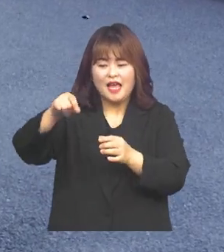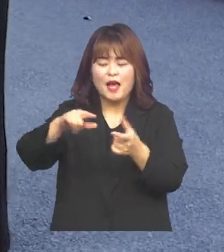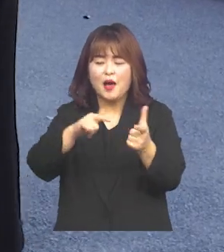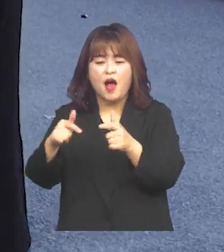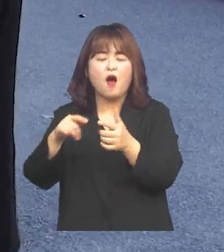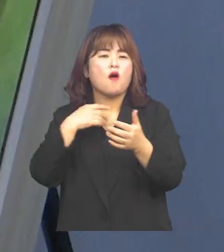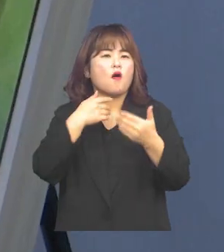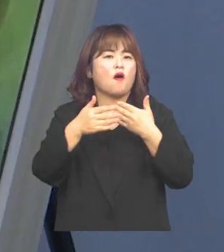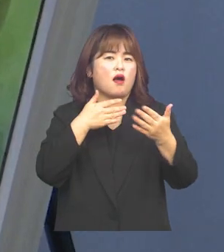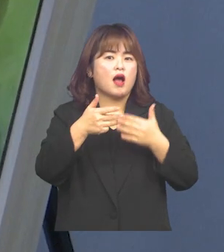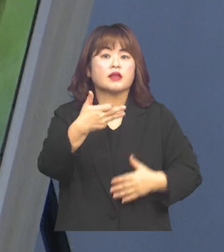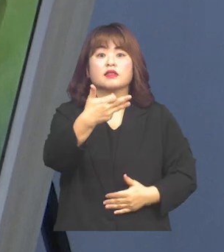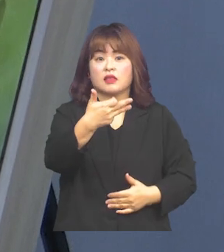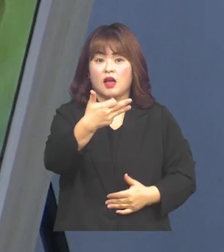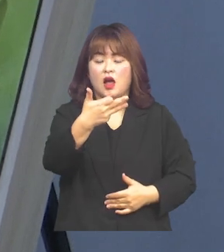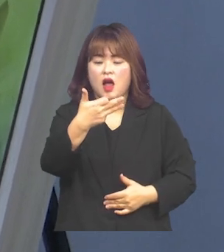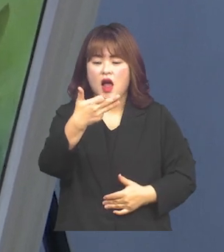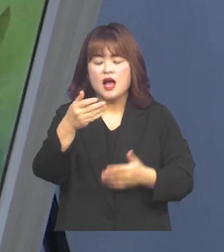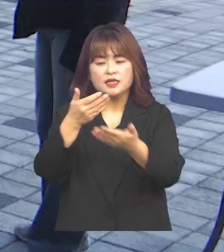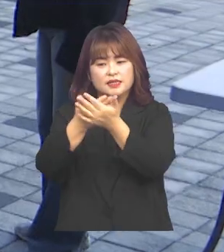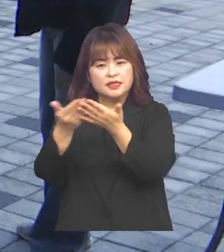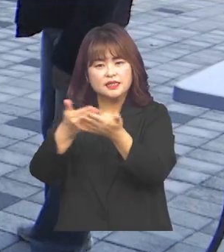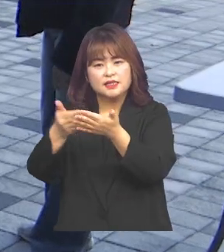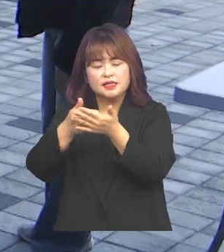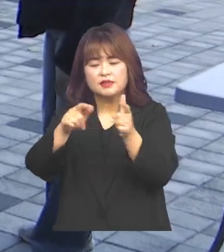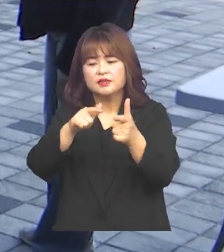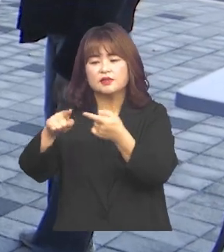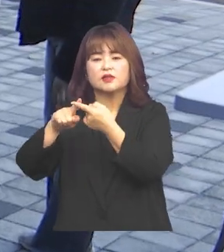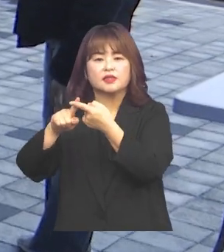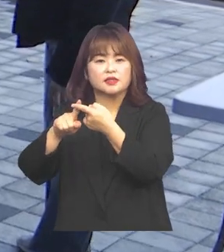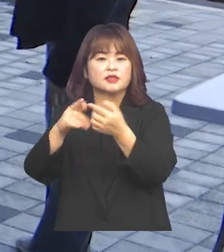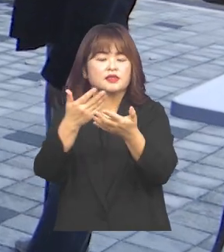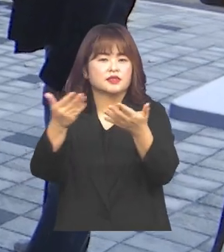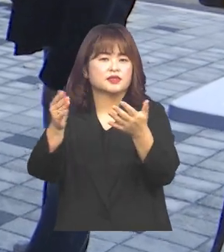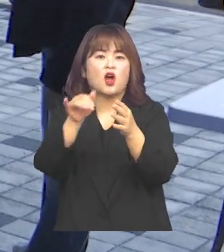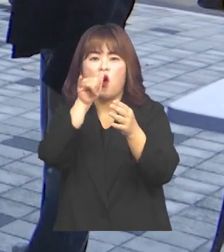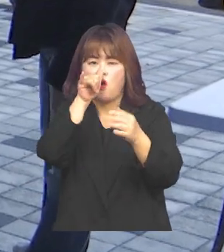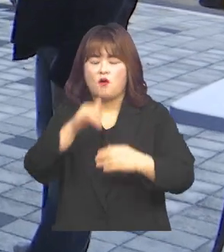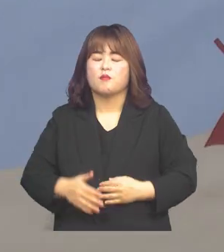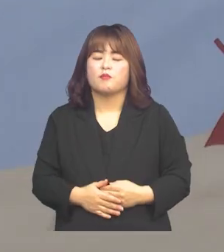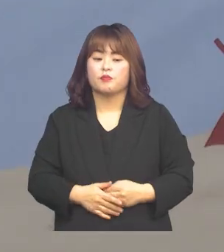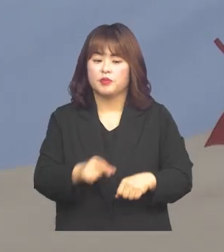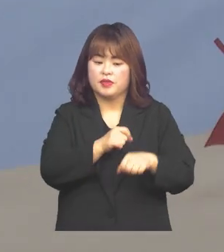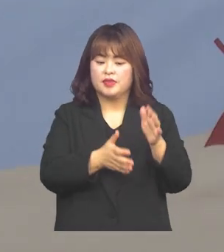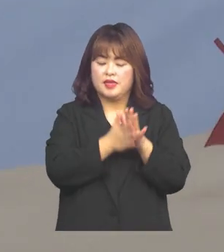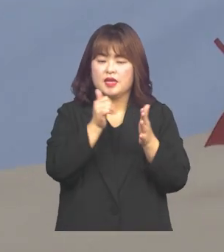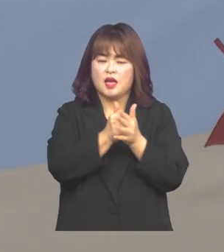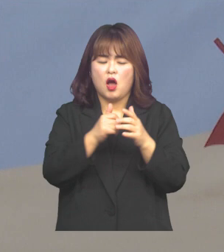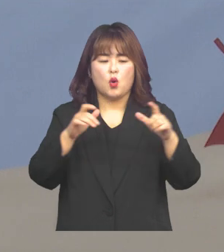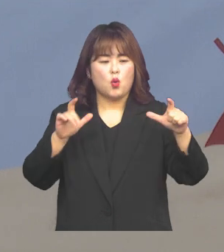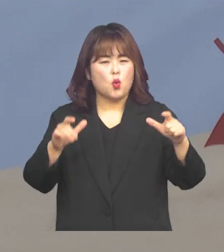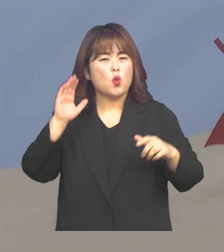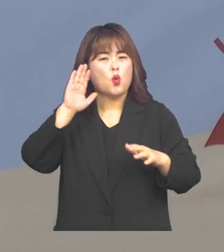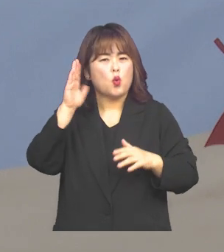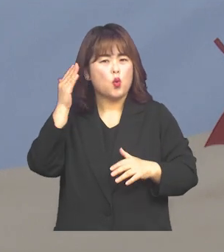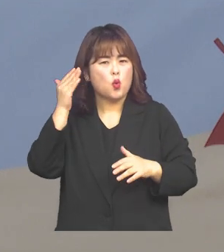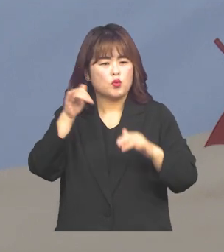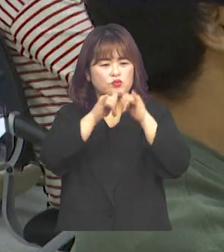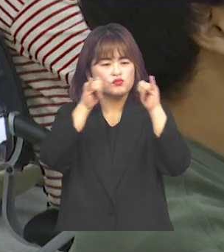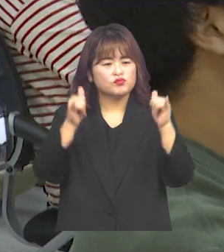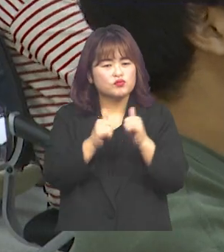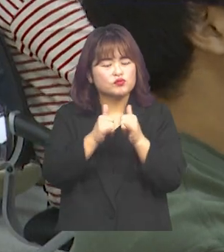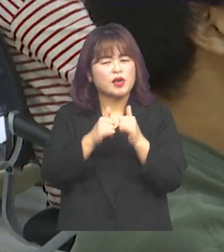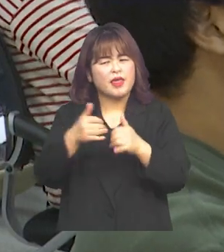등 11개 체험 부스와 수채화 그림 전시 등이 진행됐습니다. 이 시장은 현대